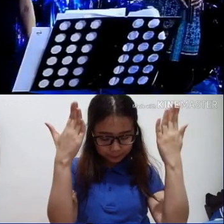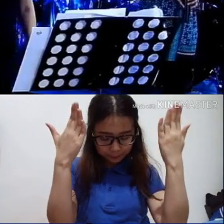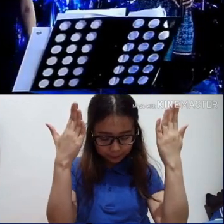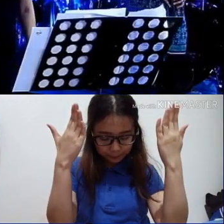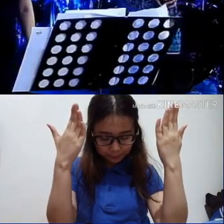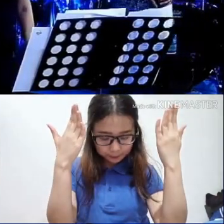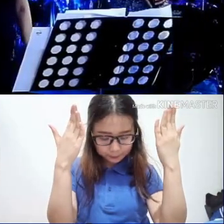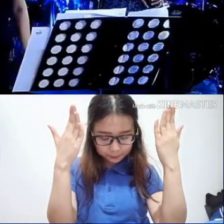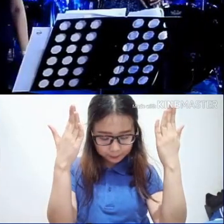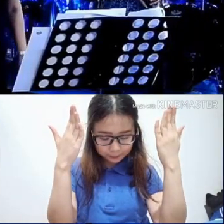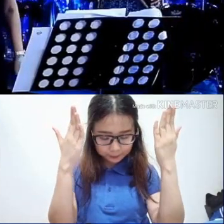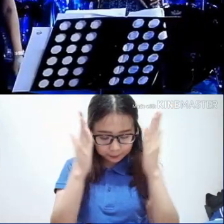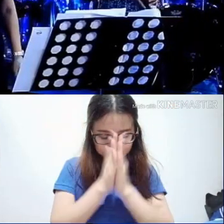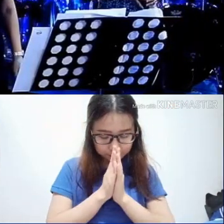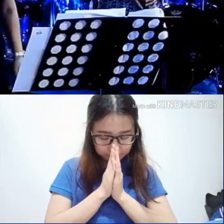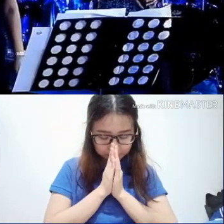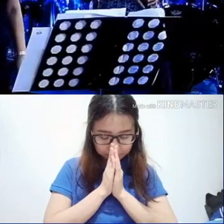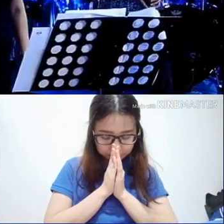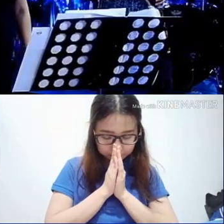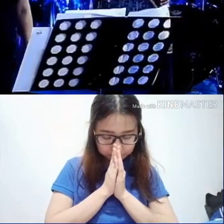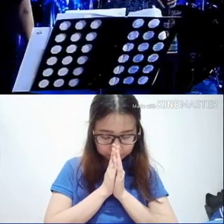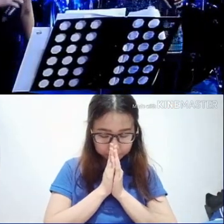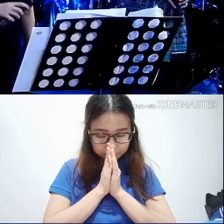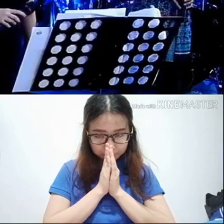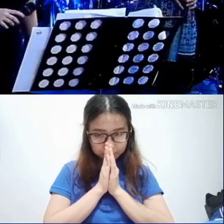You deserve to be